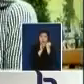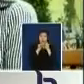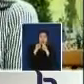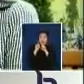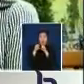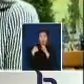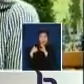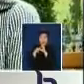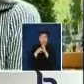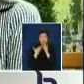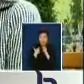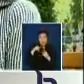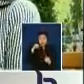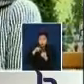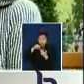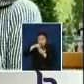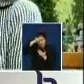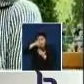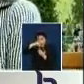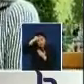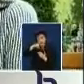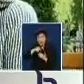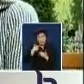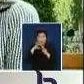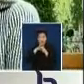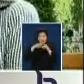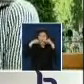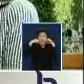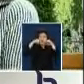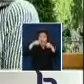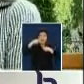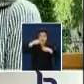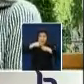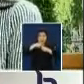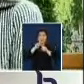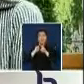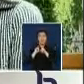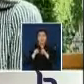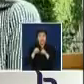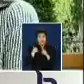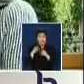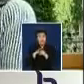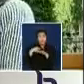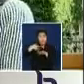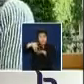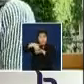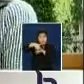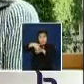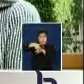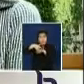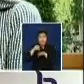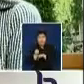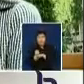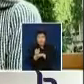ะเป็นทางด้านของสายการศึกษาแล้วก็เรื่องของพลังงานนะคะซึ่งเดี๋ยวก็จะมีในอุตสาหกรรมสิ่งทอกับอัญม